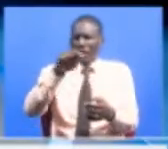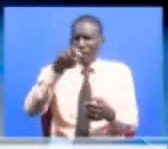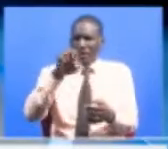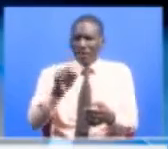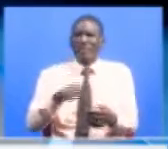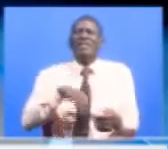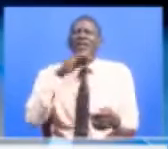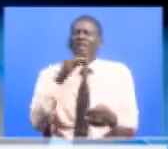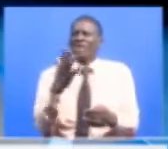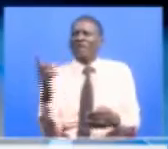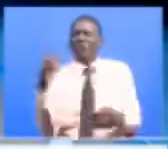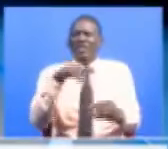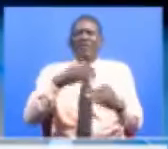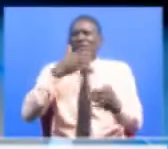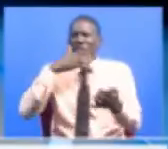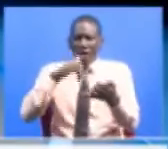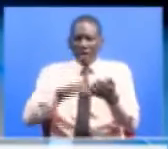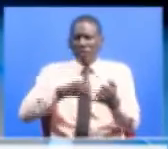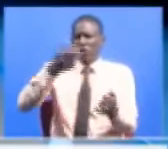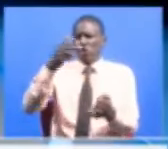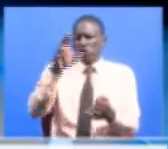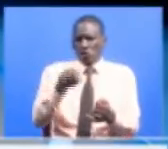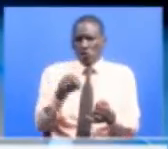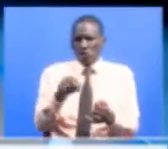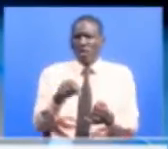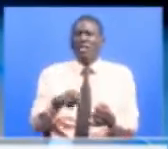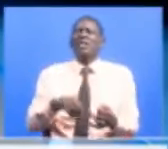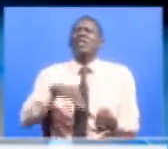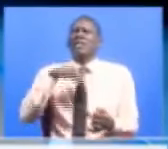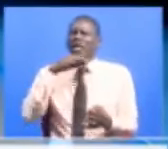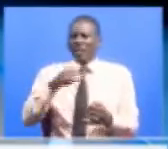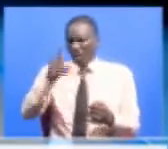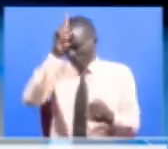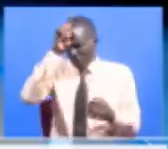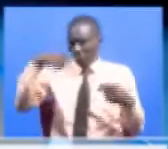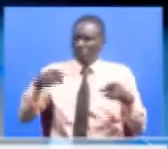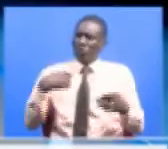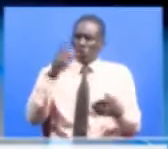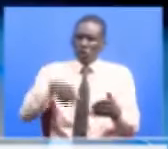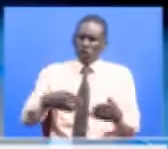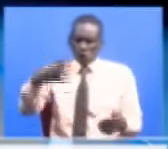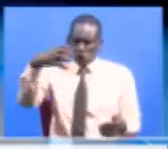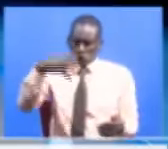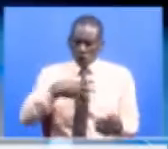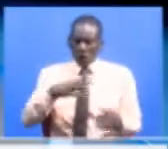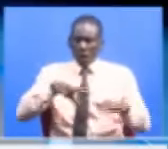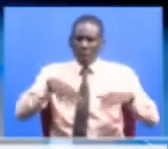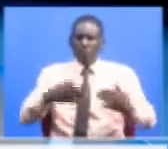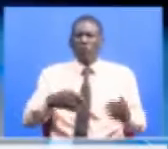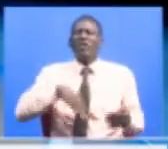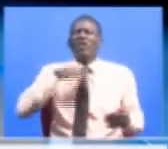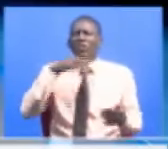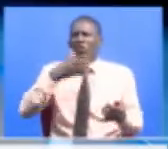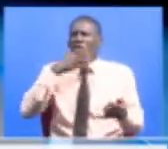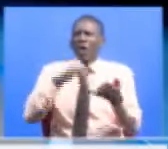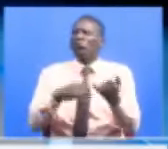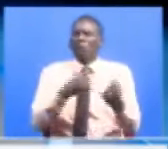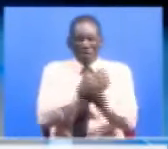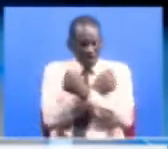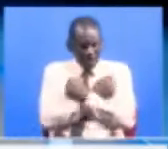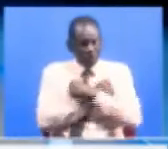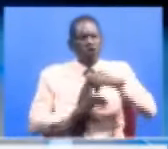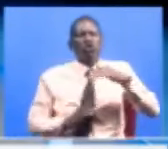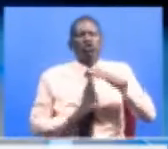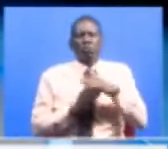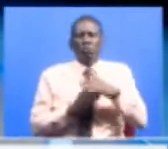tu baada ya mumewe John Mwangi, kutokana na kile wanakijiji wanasema ni mshtuko wa kifo cha mumewe aliyempenda kwa dhati. Na kwa